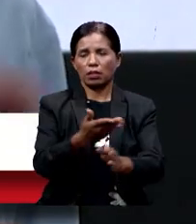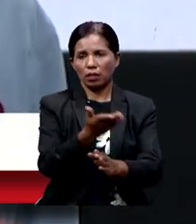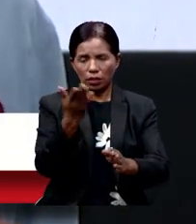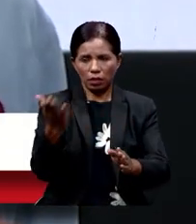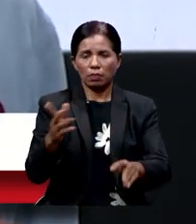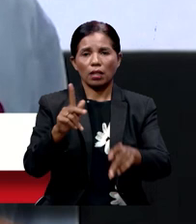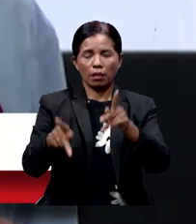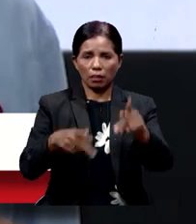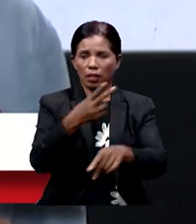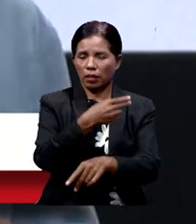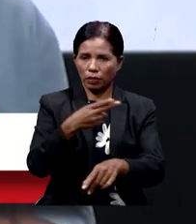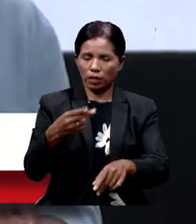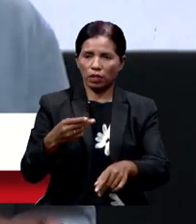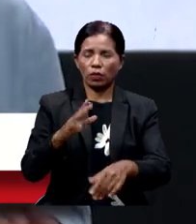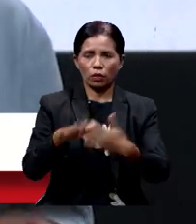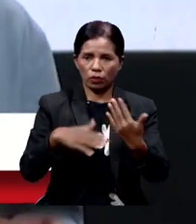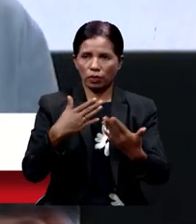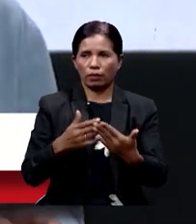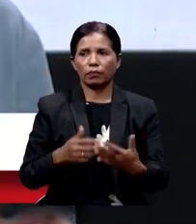rakyat Indonesia.